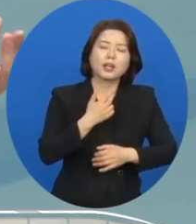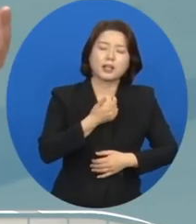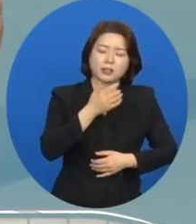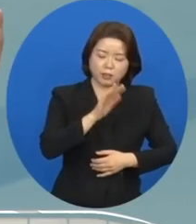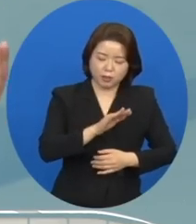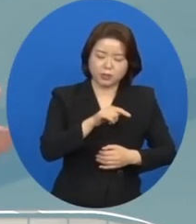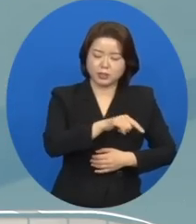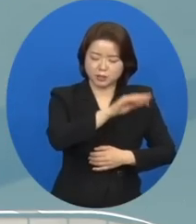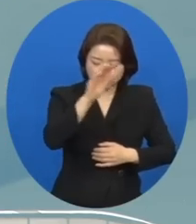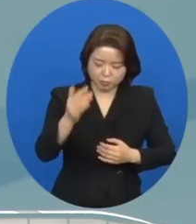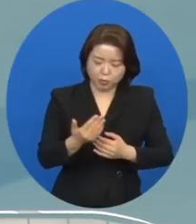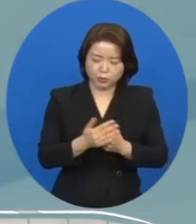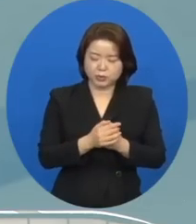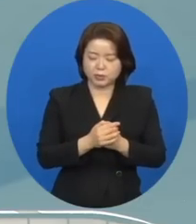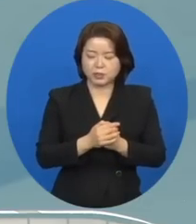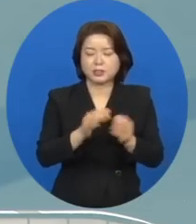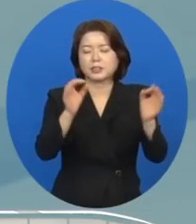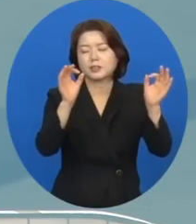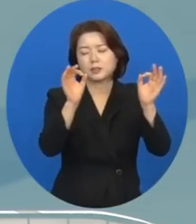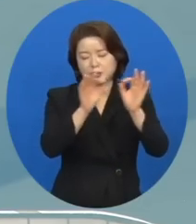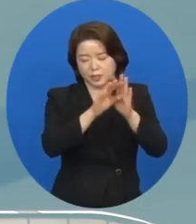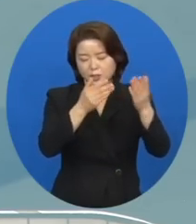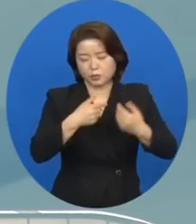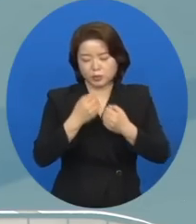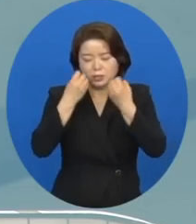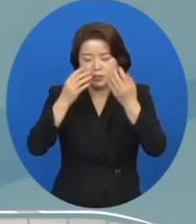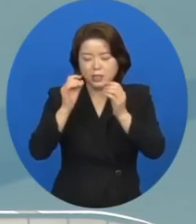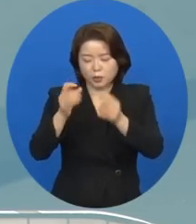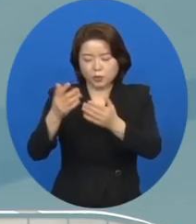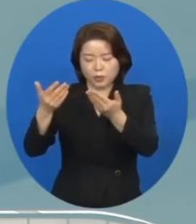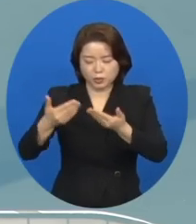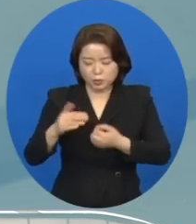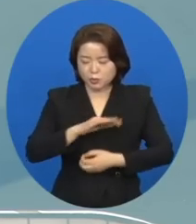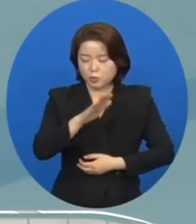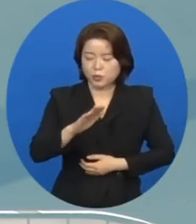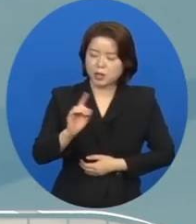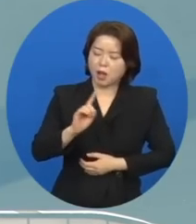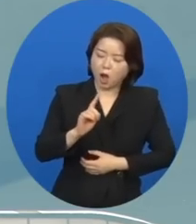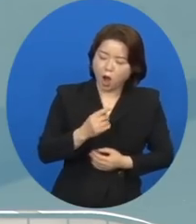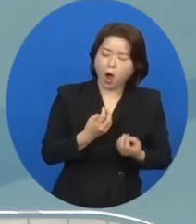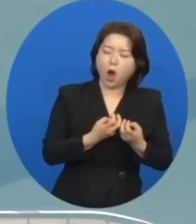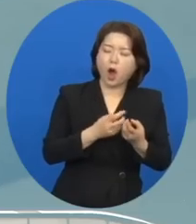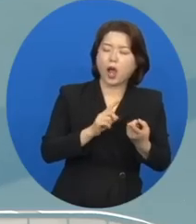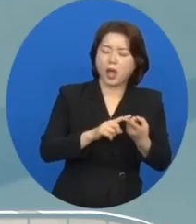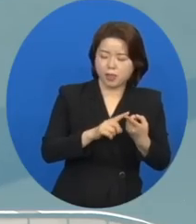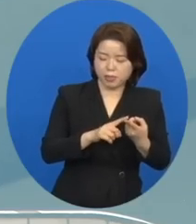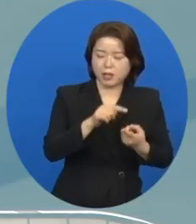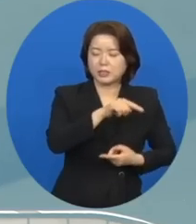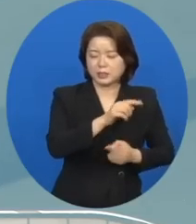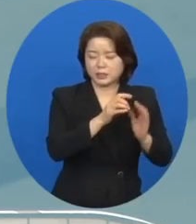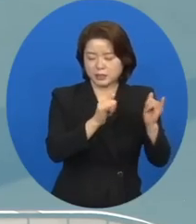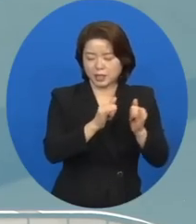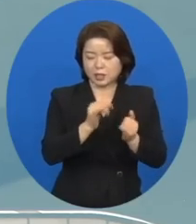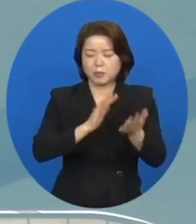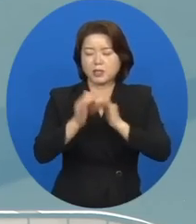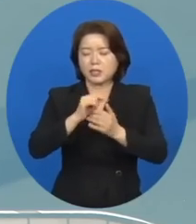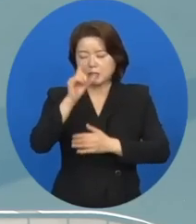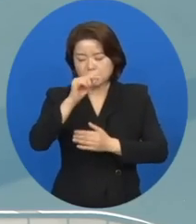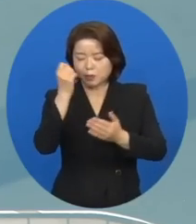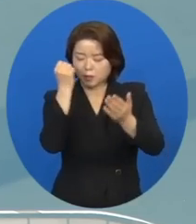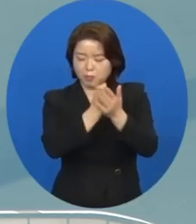모든 것들을 사해 주시고 새로운 기회를 주셔서 우리가 어찌할 거였던 그 사람들, 예수님의 십자가에 못 박았던 그